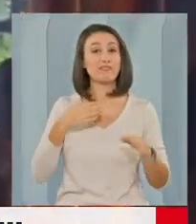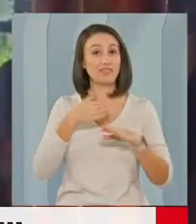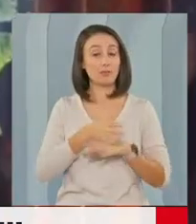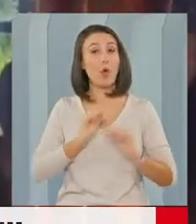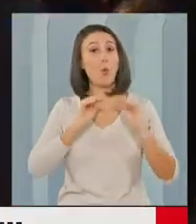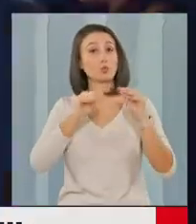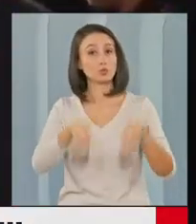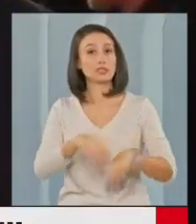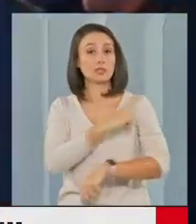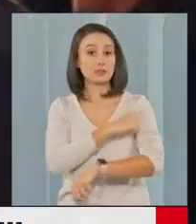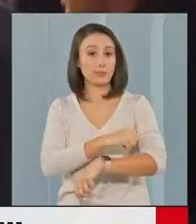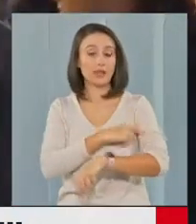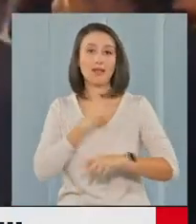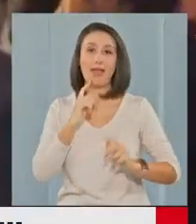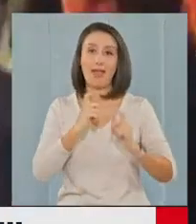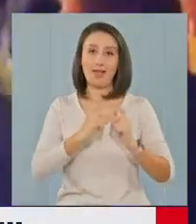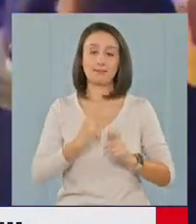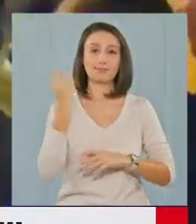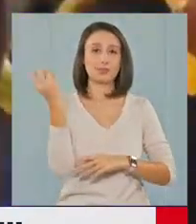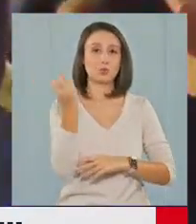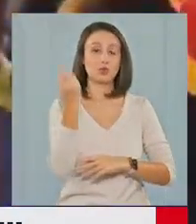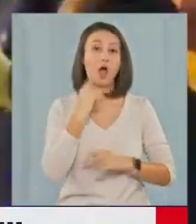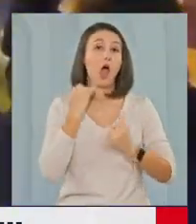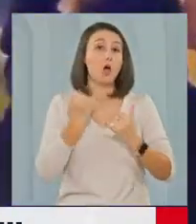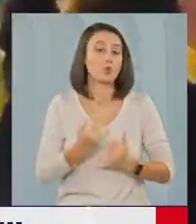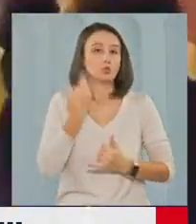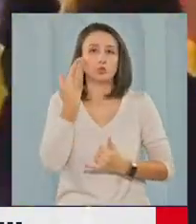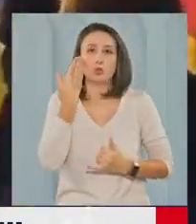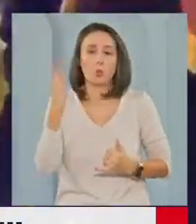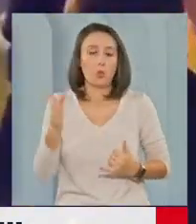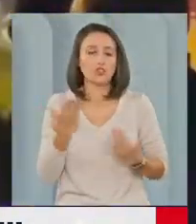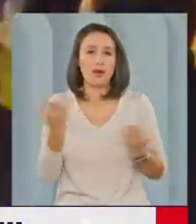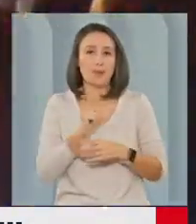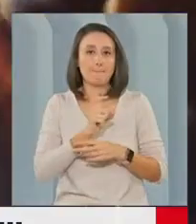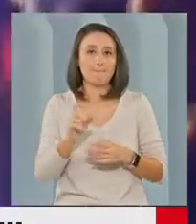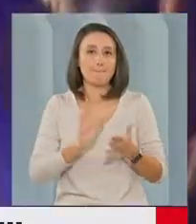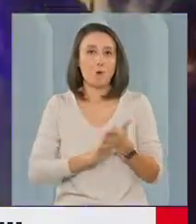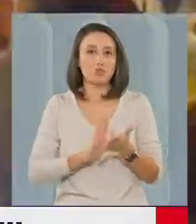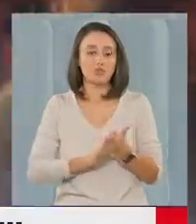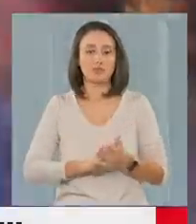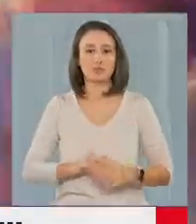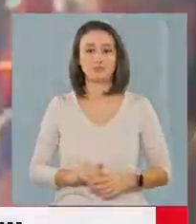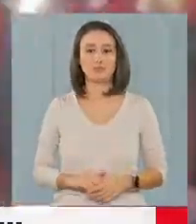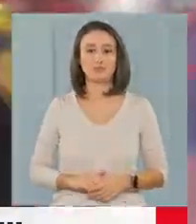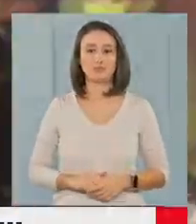fost transportate la spital de echipajele SMURD. Deocamdată nu se cunoaște cu exactitate ce anume a provocat incendiul.